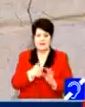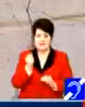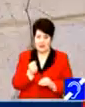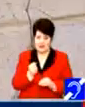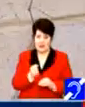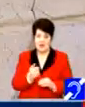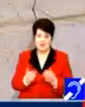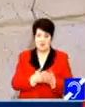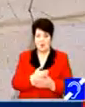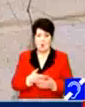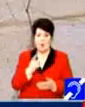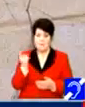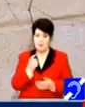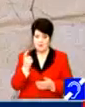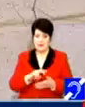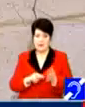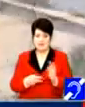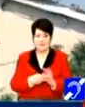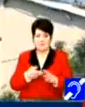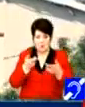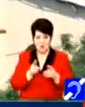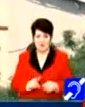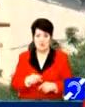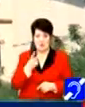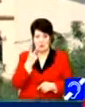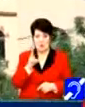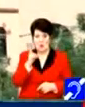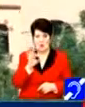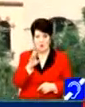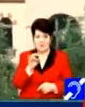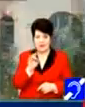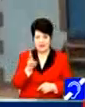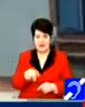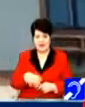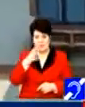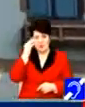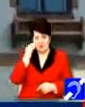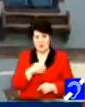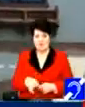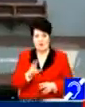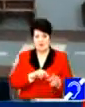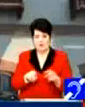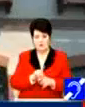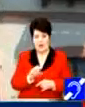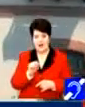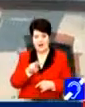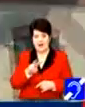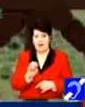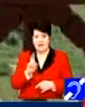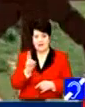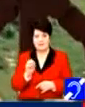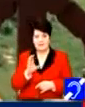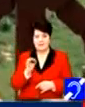trebuie să-l renoveze cu respectarea planurilor originale. Alte două conace din zona Moldovei își caută cumpărător: conacul Alexandrescu din satul